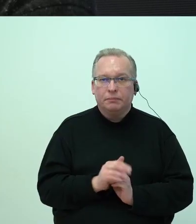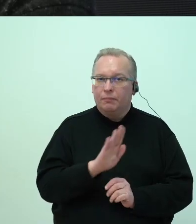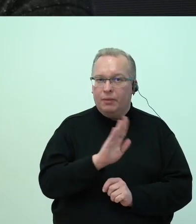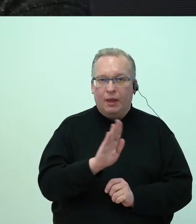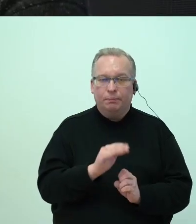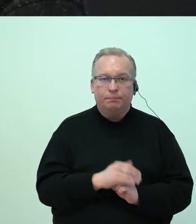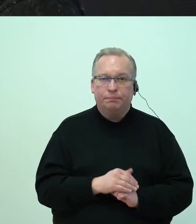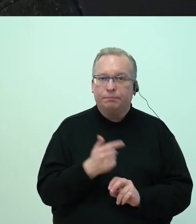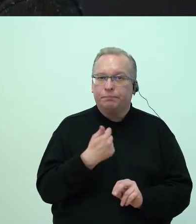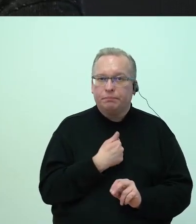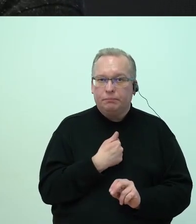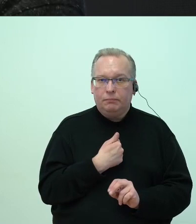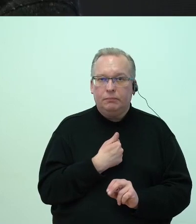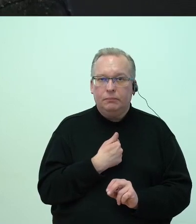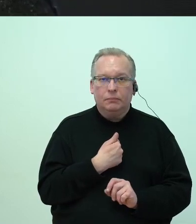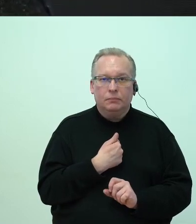Ne, mes